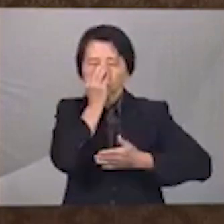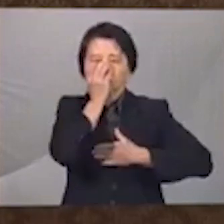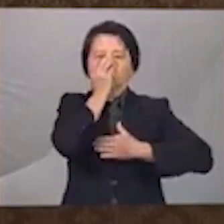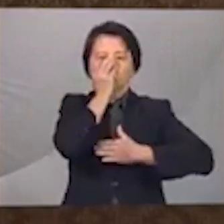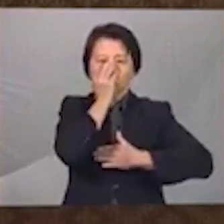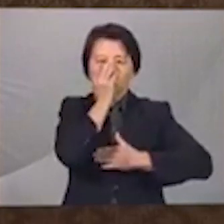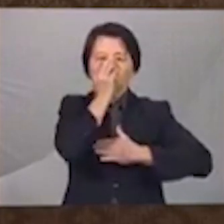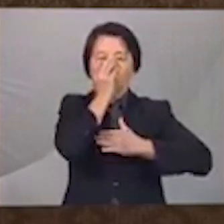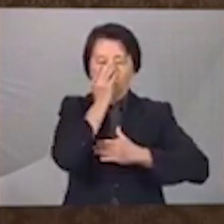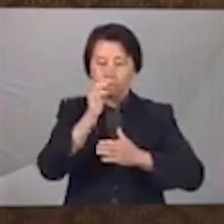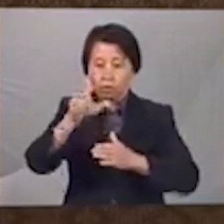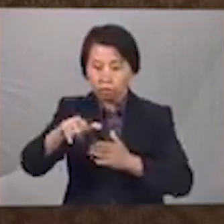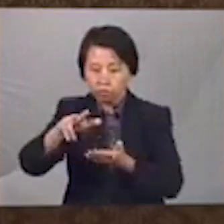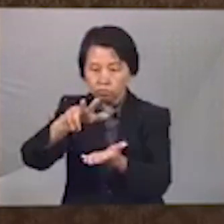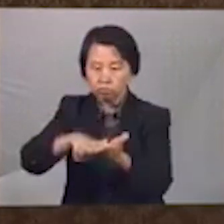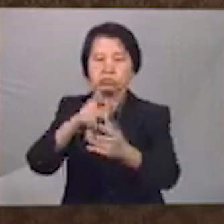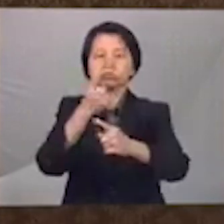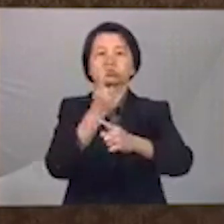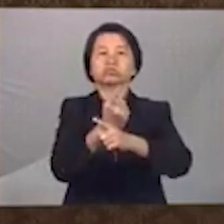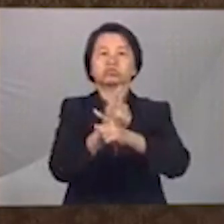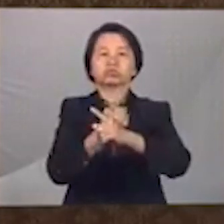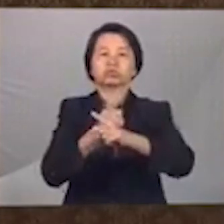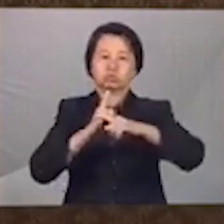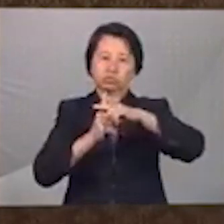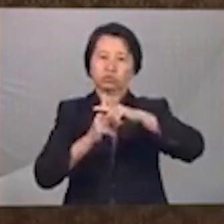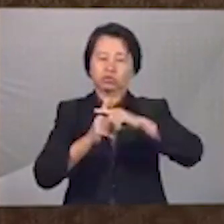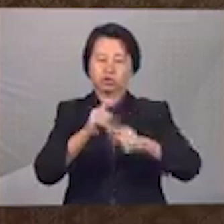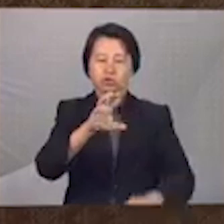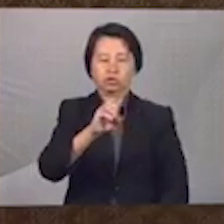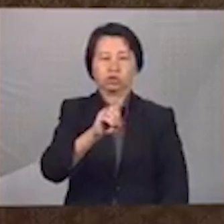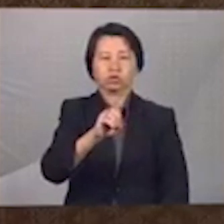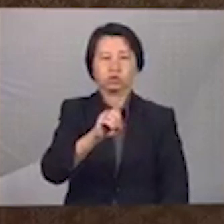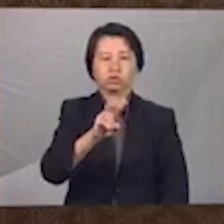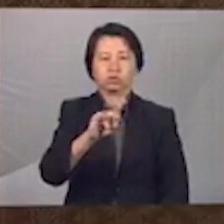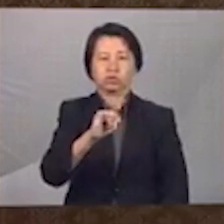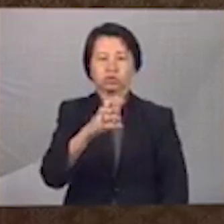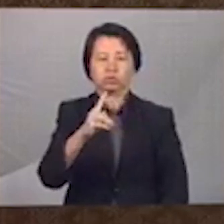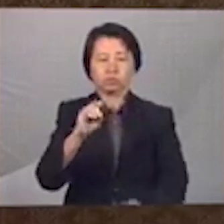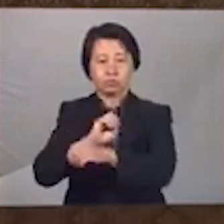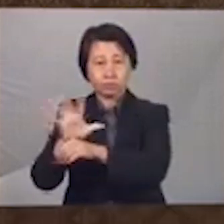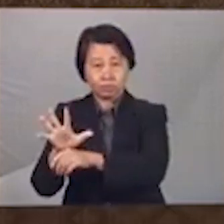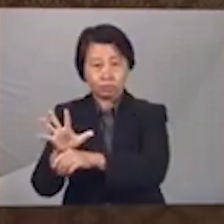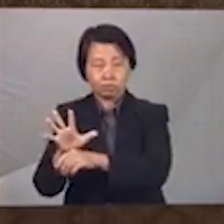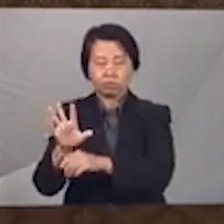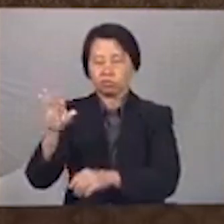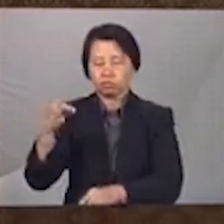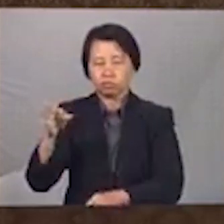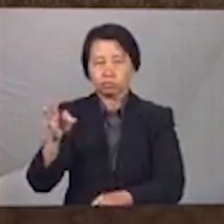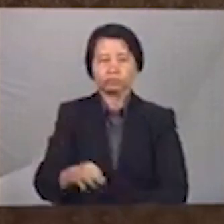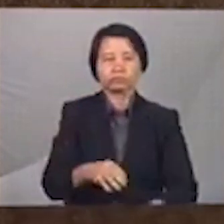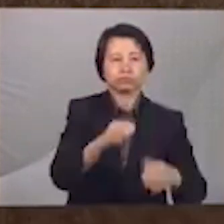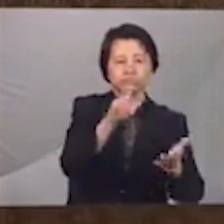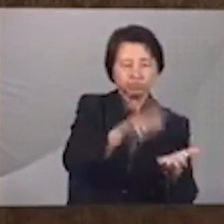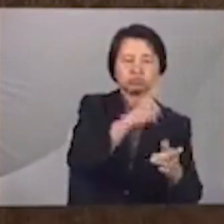dan disahkan positif COVID-19 pada 21 Mac 2020.